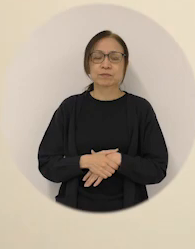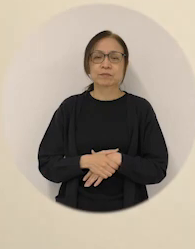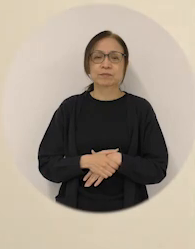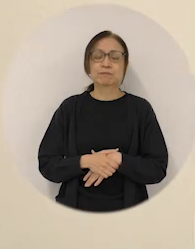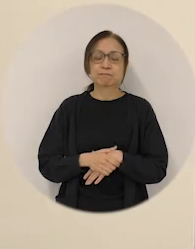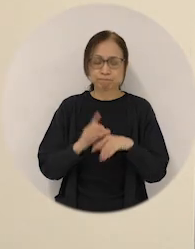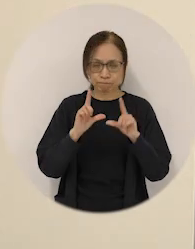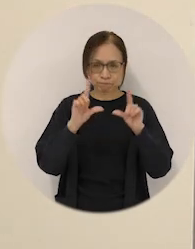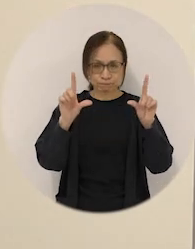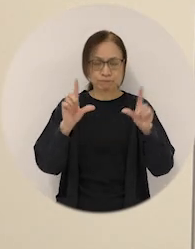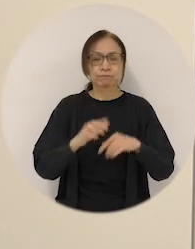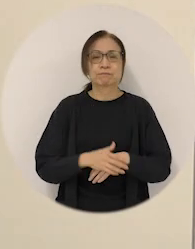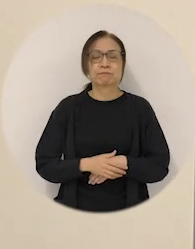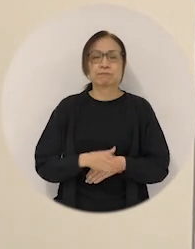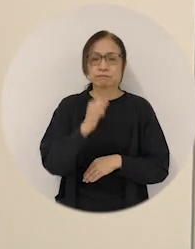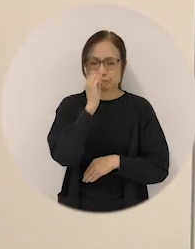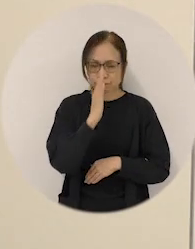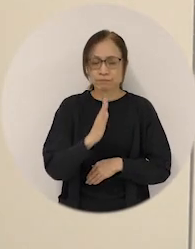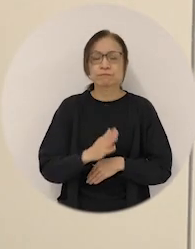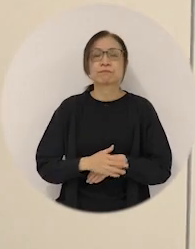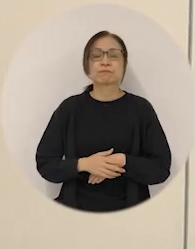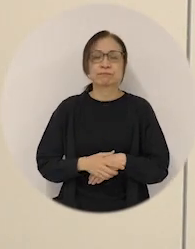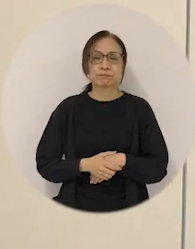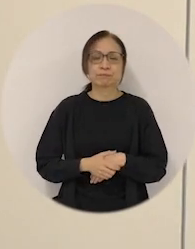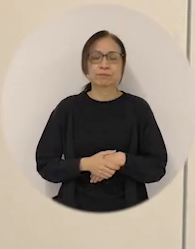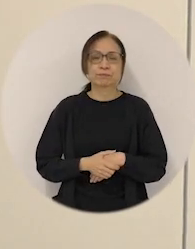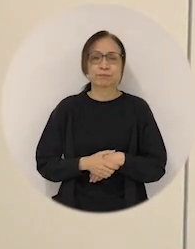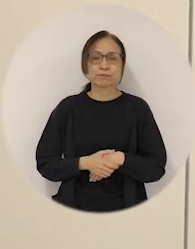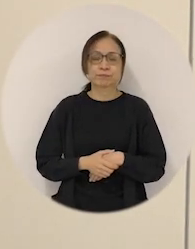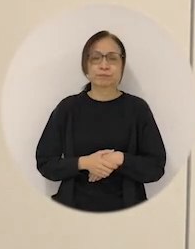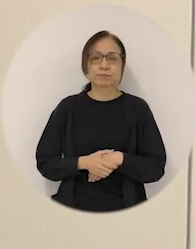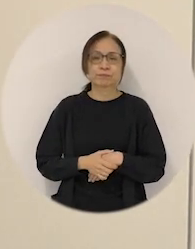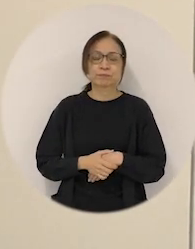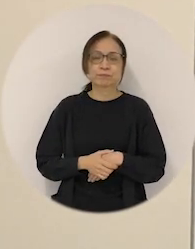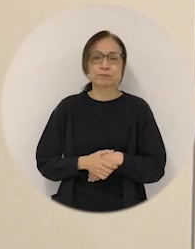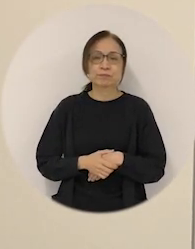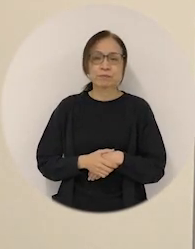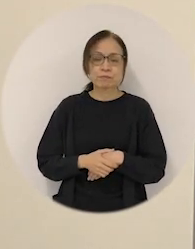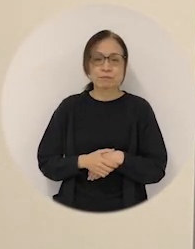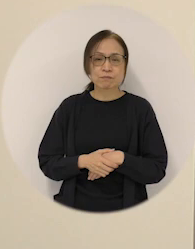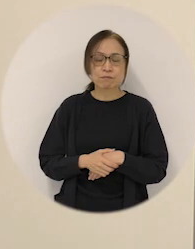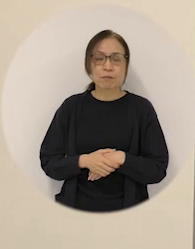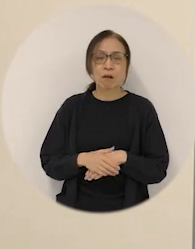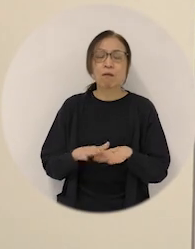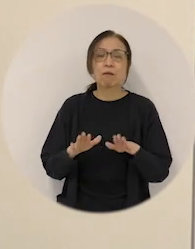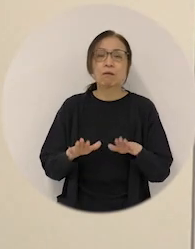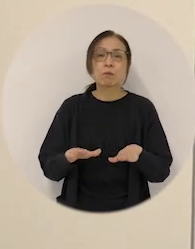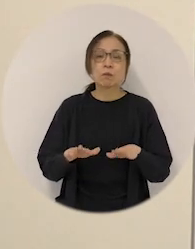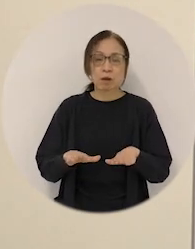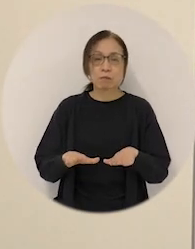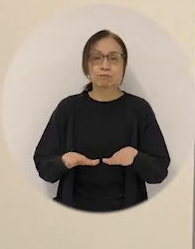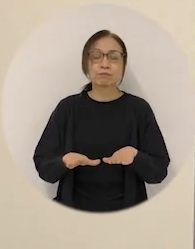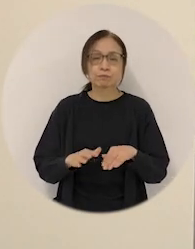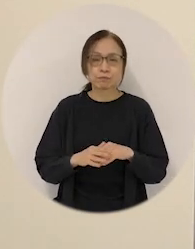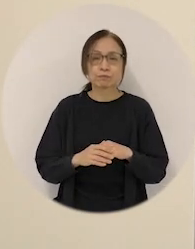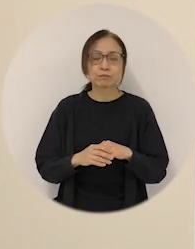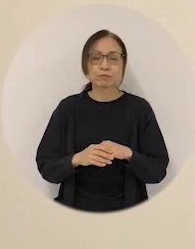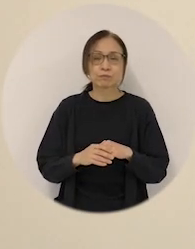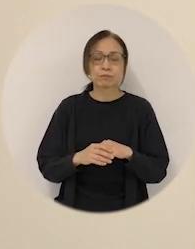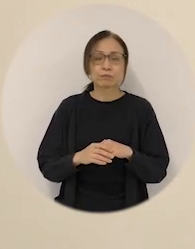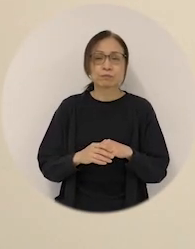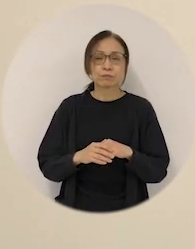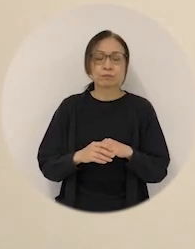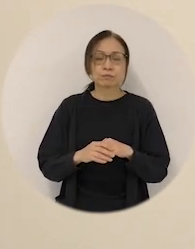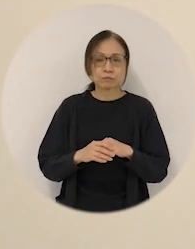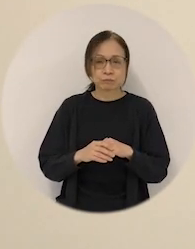建設部長の小針と申します。よろしくお願いいたします。今回、条例の中に盛り込むのが、その公募対象